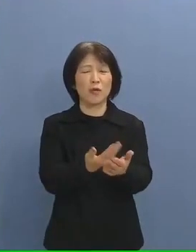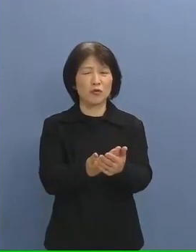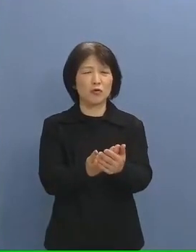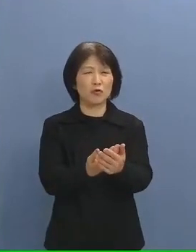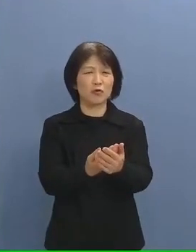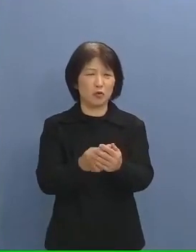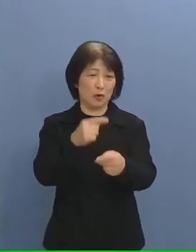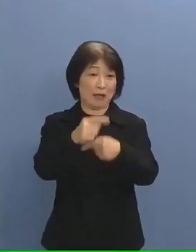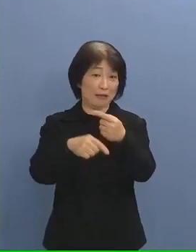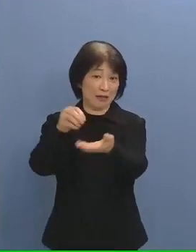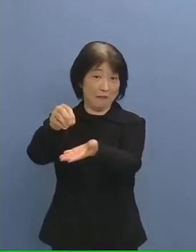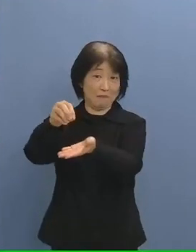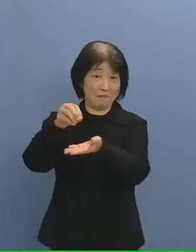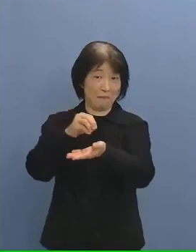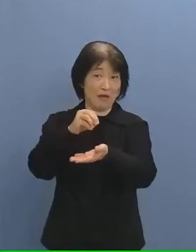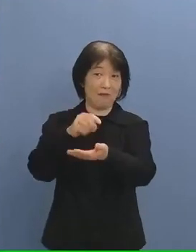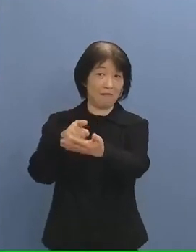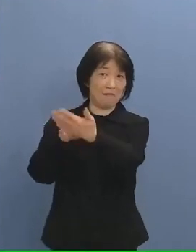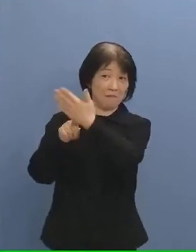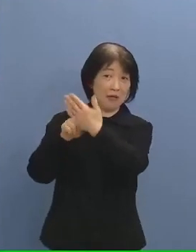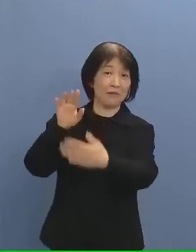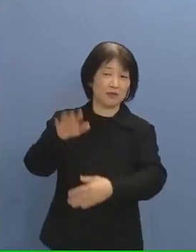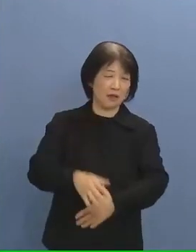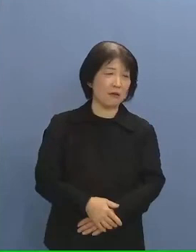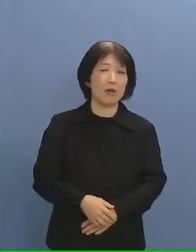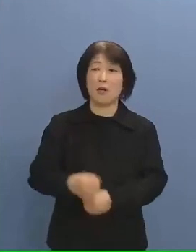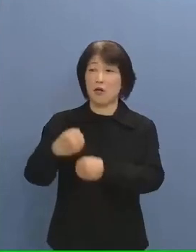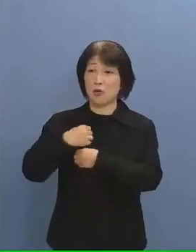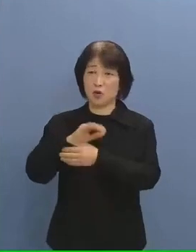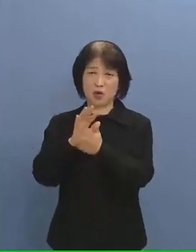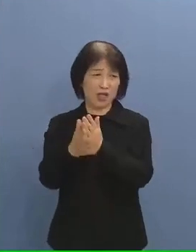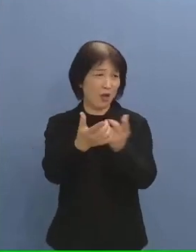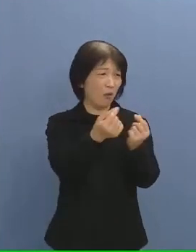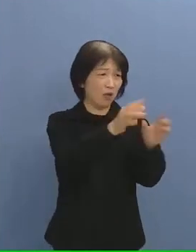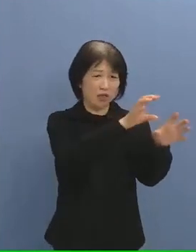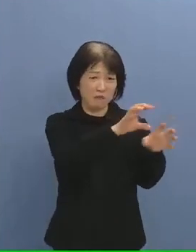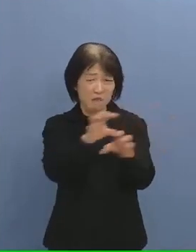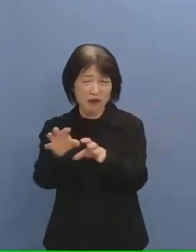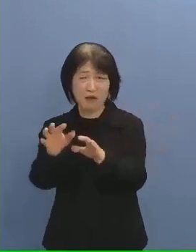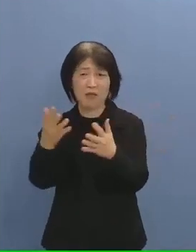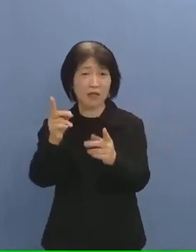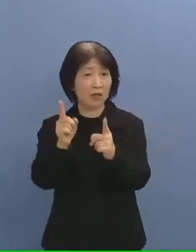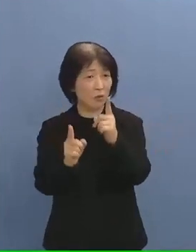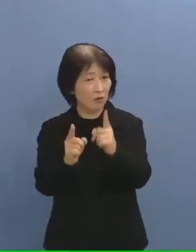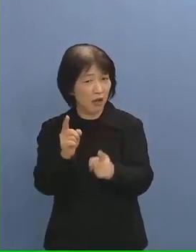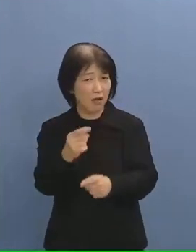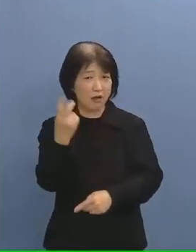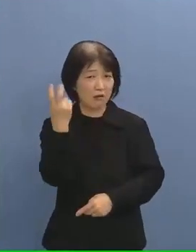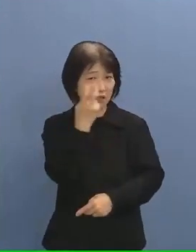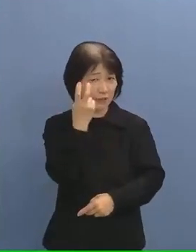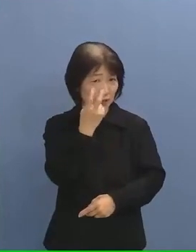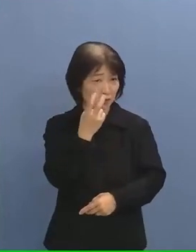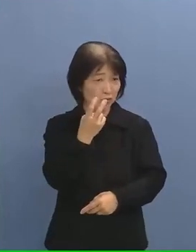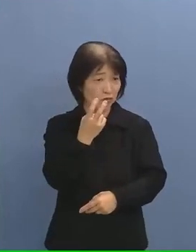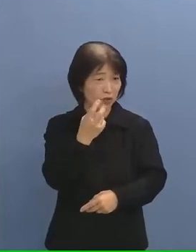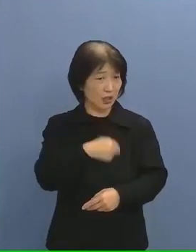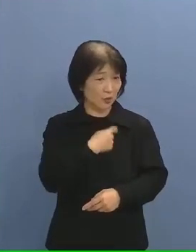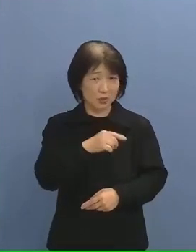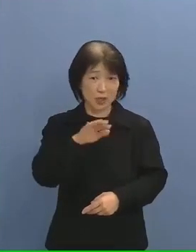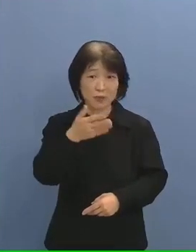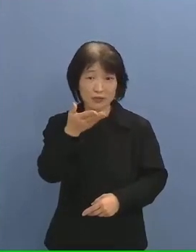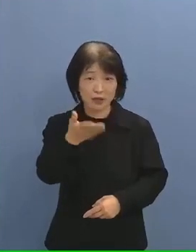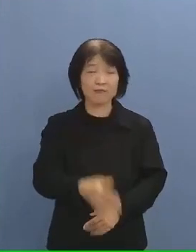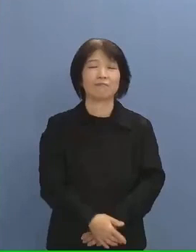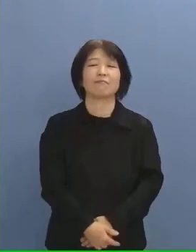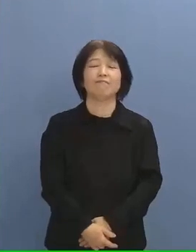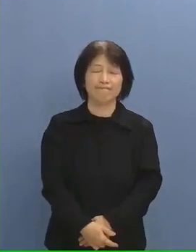とですね、兵庫県で同様の実態がないかどうか調べるようなお気持ちがありますでしょうかというのをお聞かせください。 は